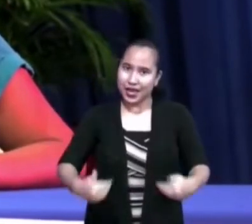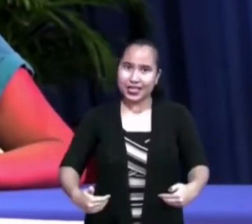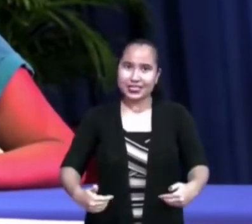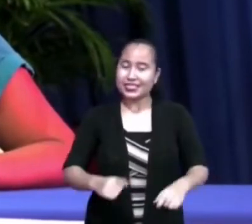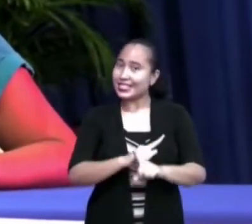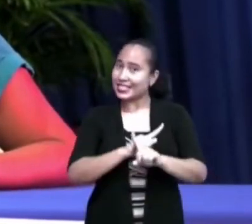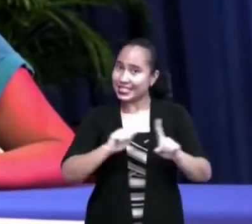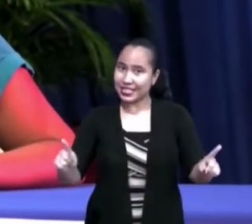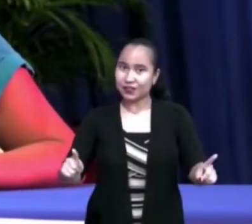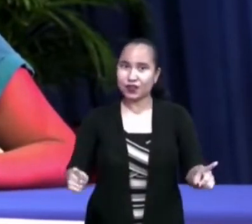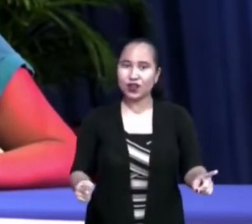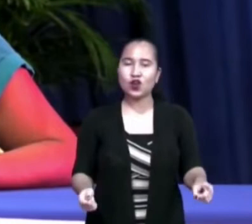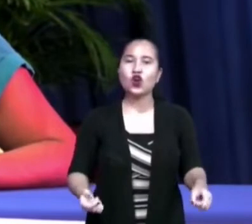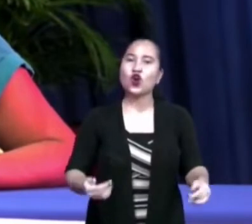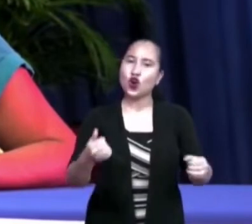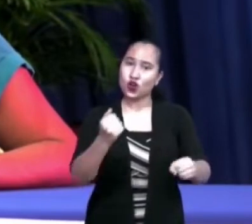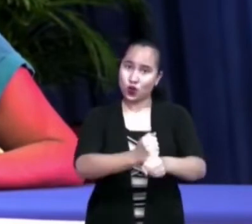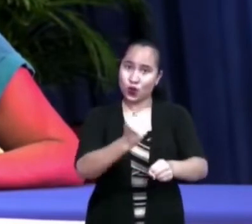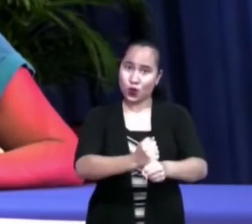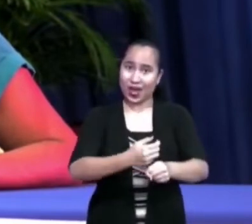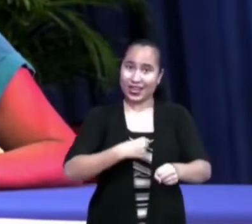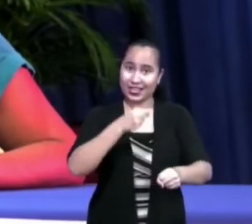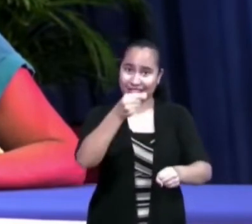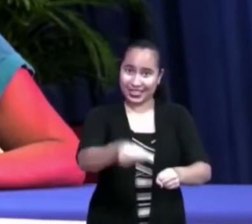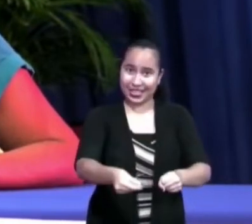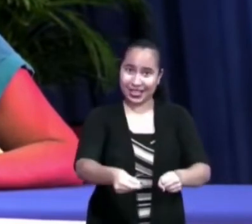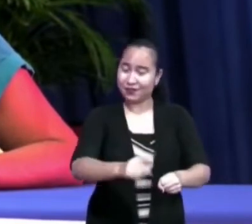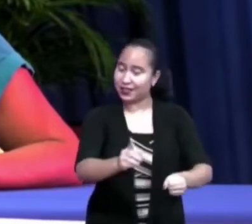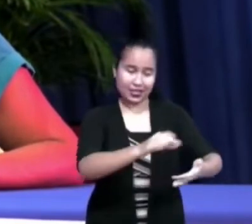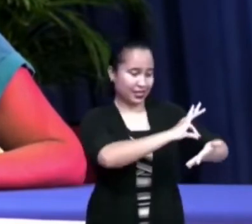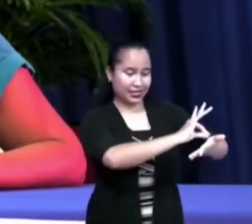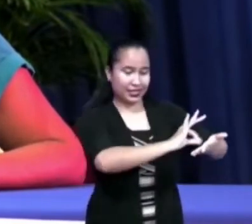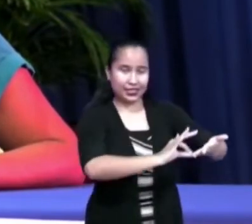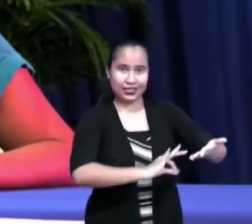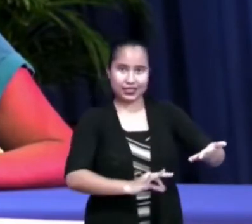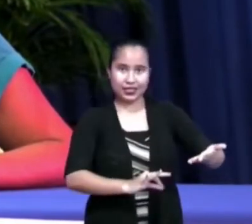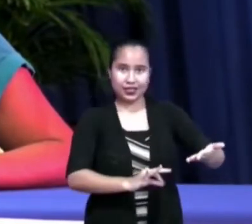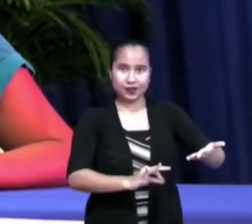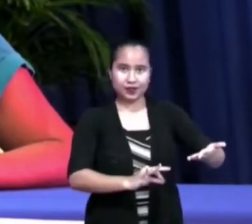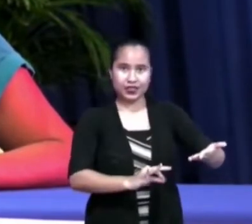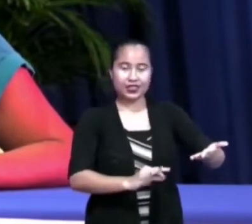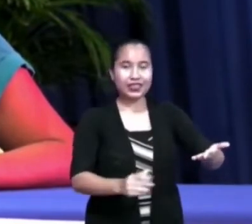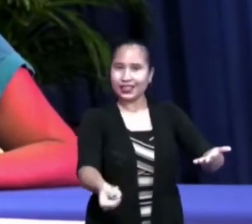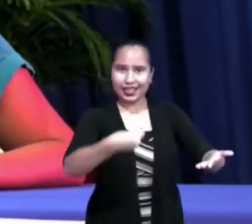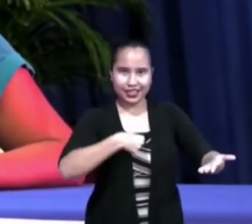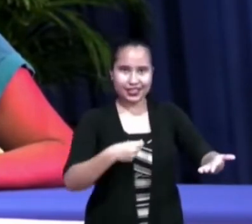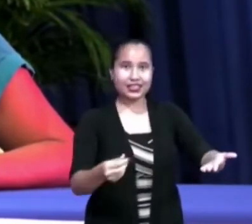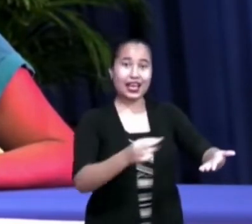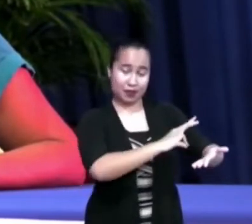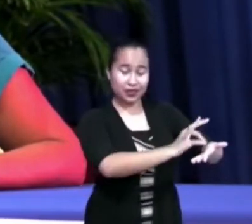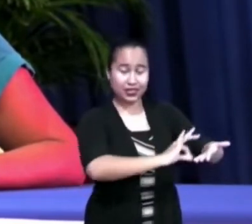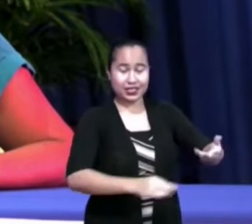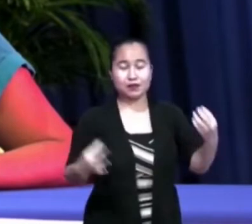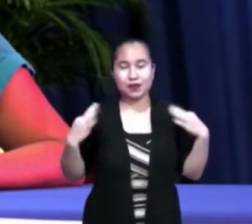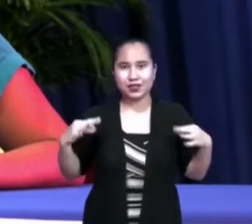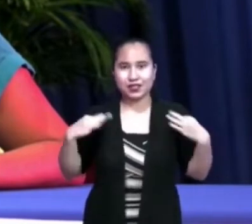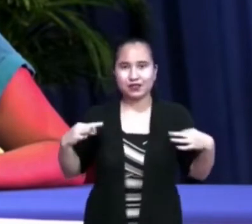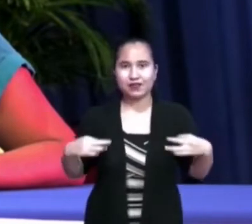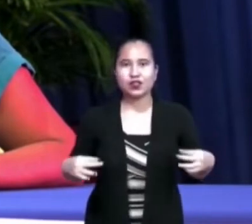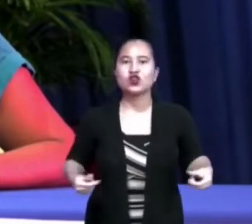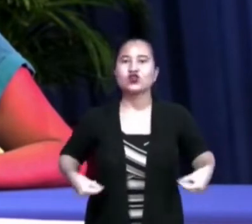werkgever kinderbijslag ontvangen en zich hebben geregistreerd bij het ministerie van Sociale Zaken en